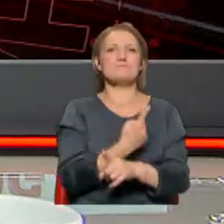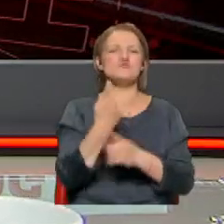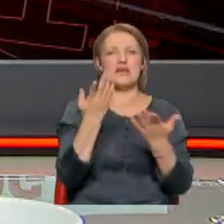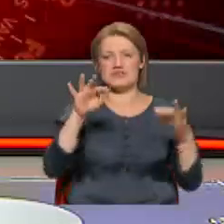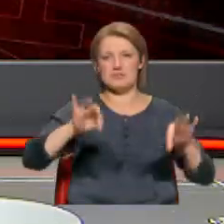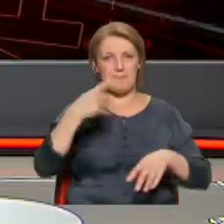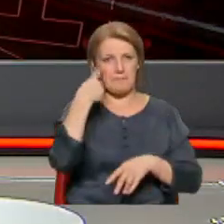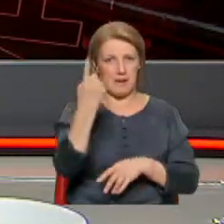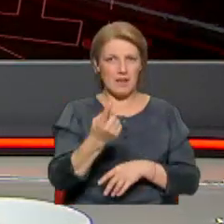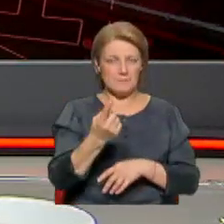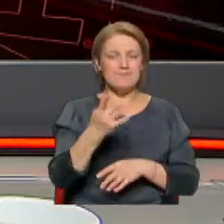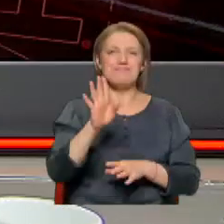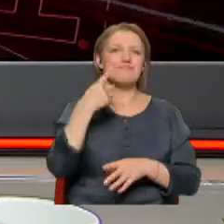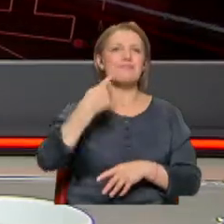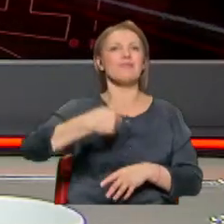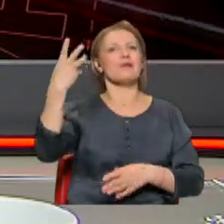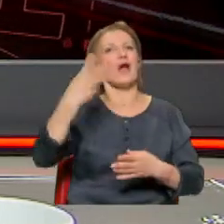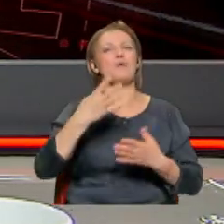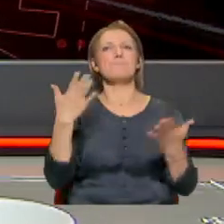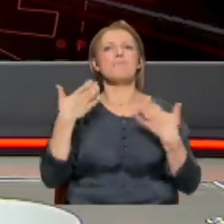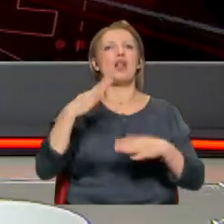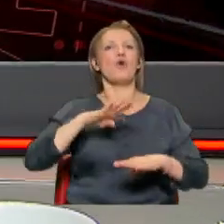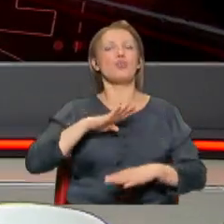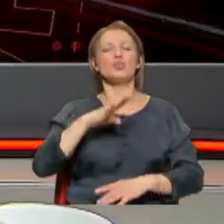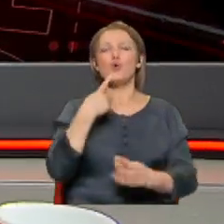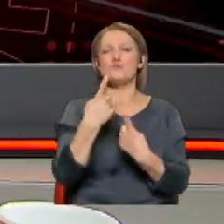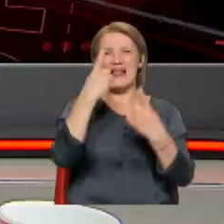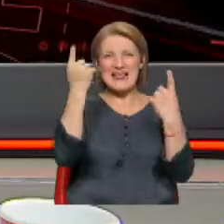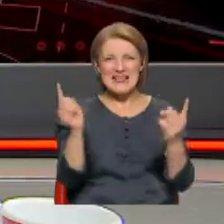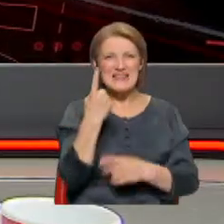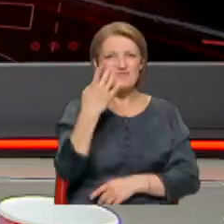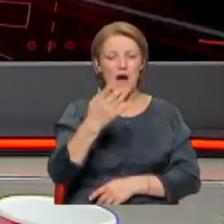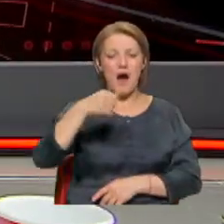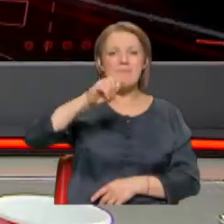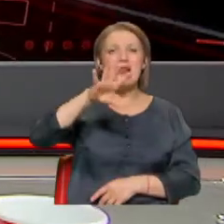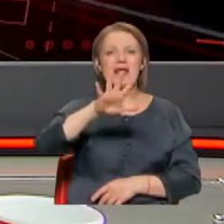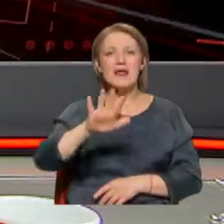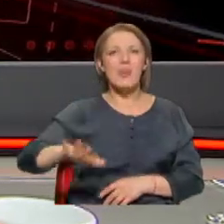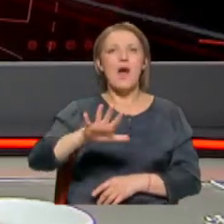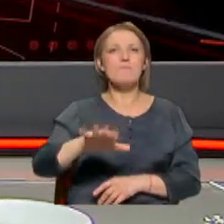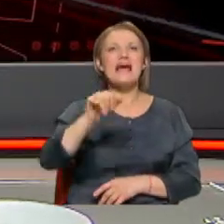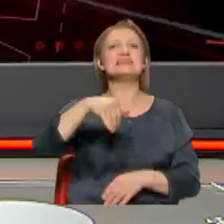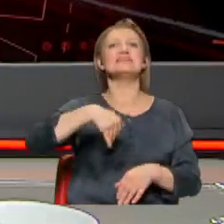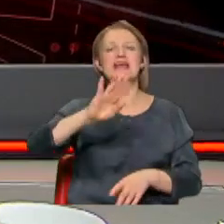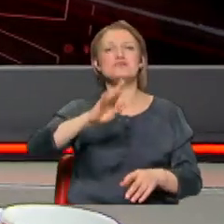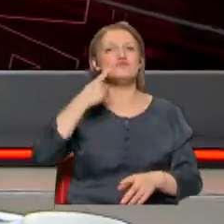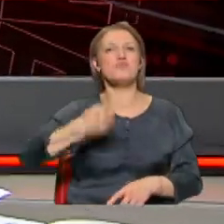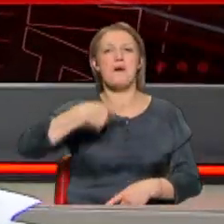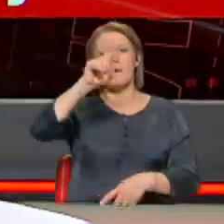Şimdi bakalım Cumhurbaşkanı Erdoğan balkon konuşmasını ilk kez AK Parti Genel Merkezi'nde değil Cumhurbaşkanlığı Sarayı'nda